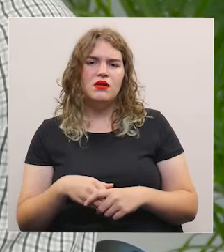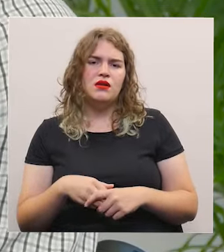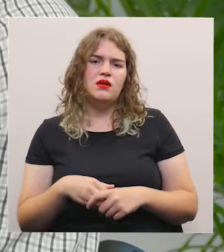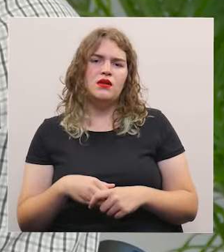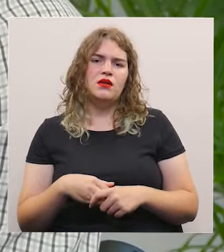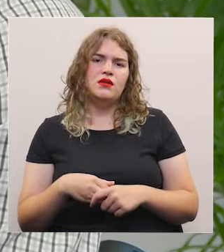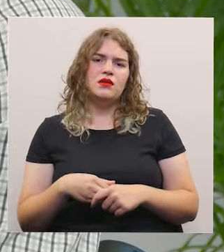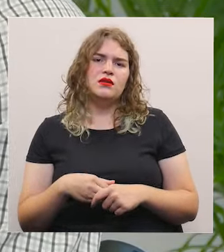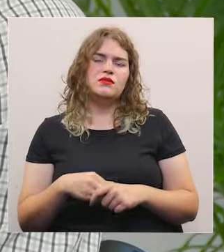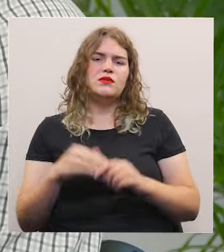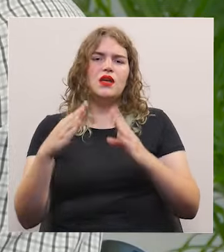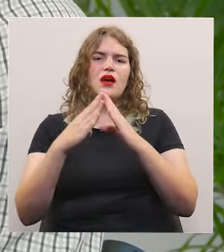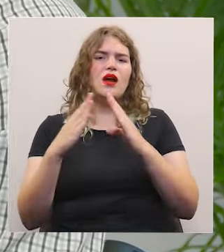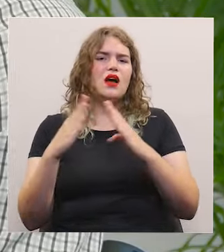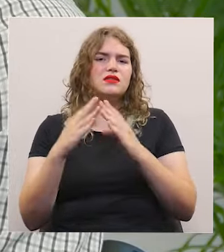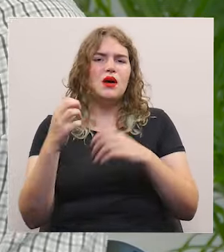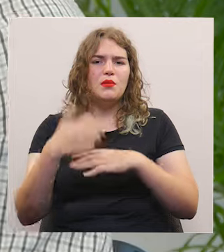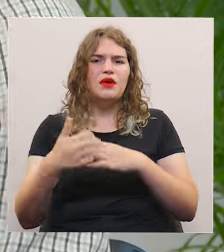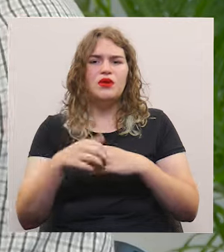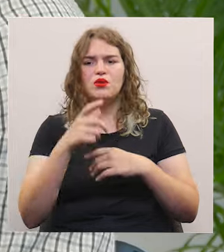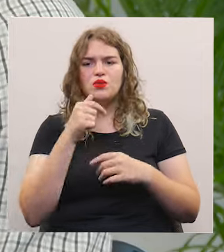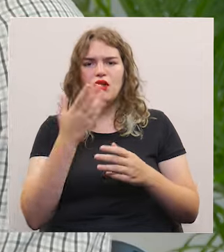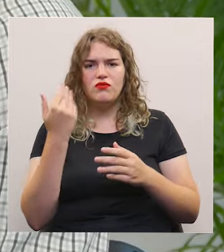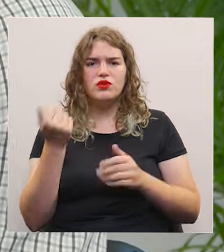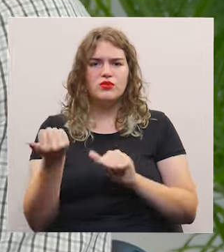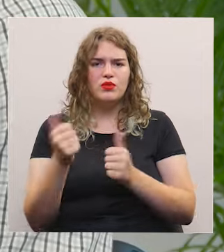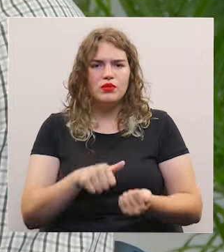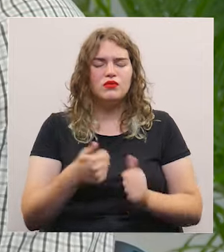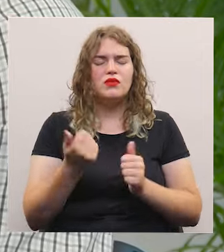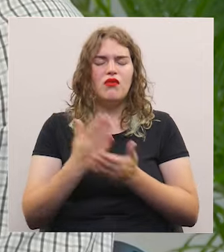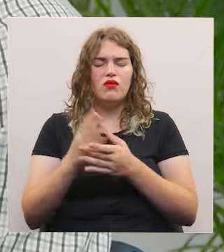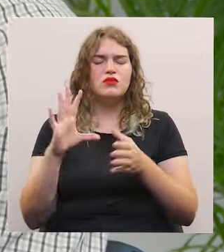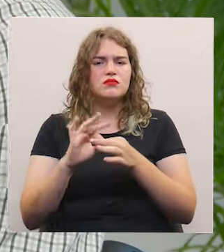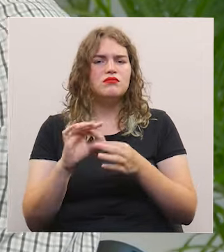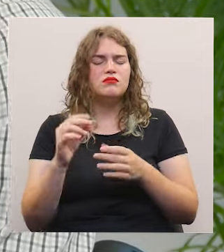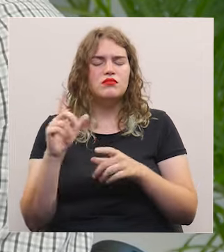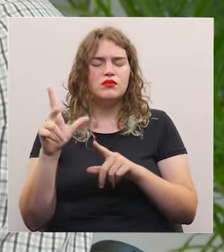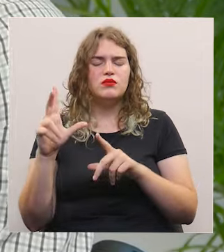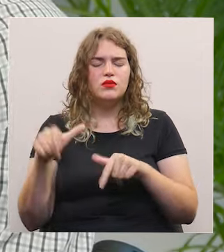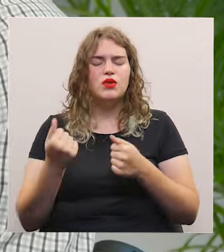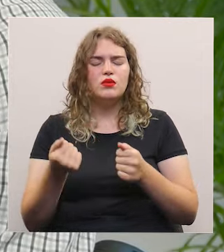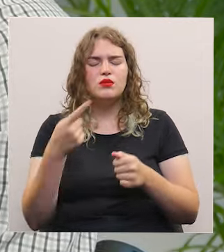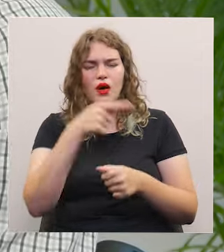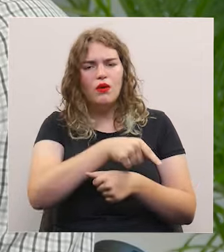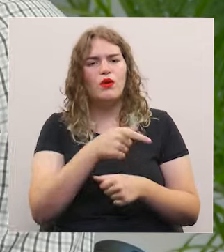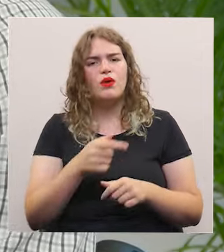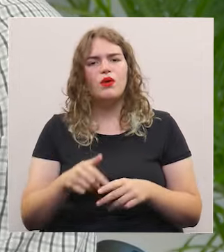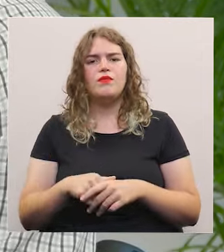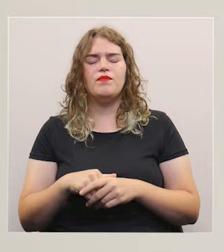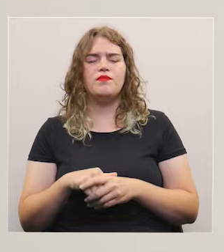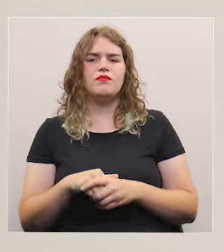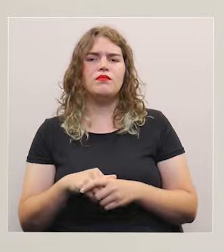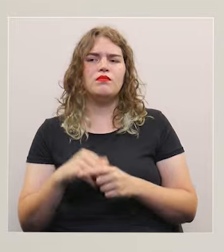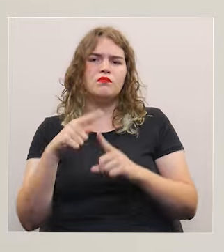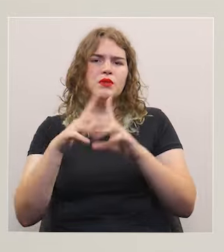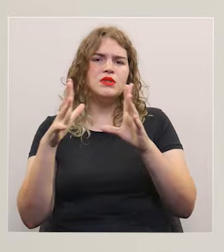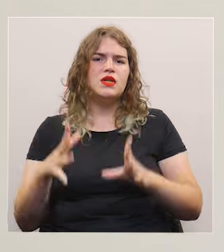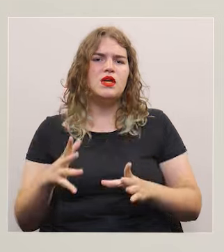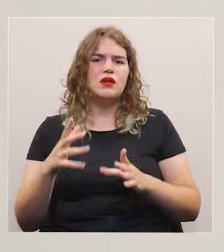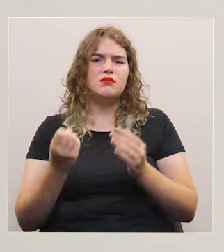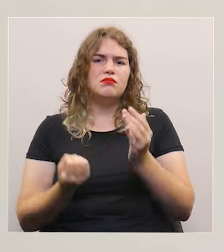la Casa Pâinii, unde ne-am și botezat, unde am încheiat legământ cu Domnul, acolo printr-un vas de lucru... O